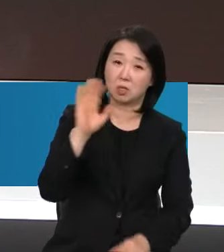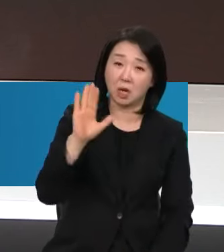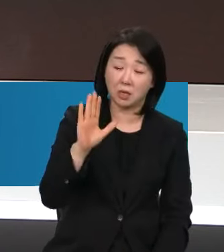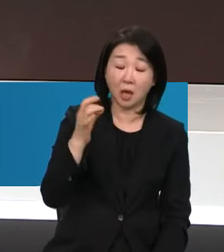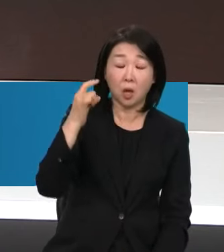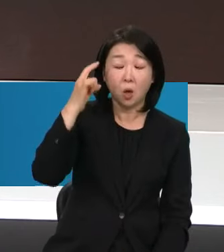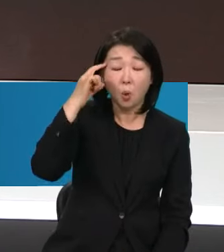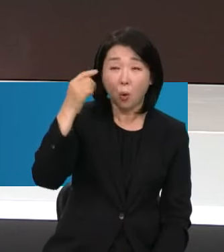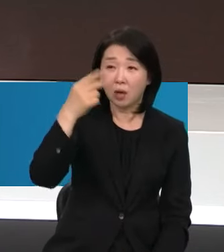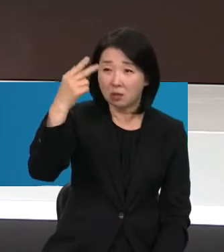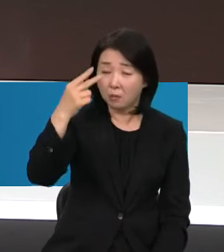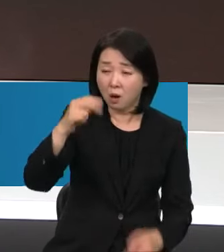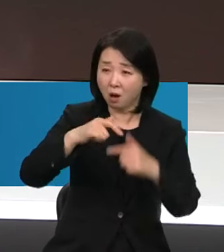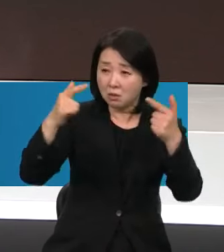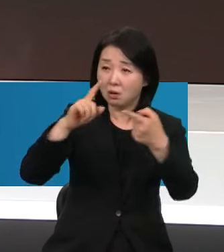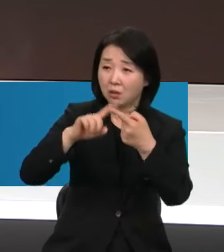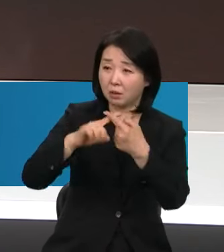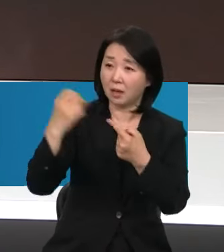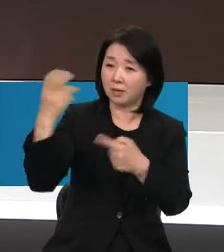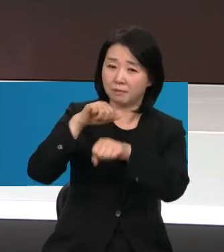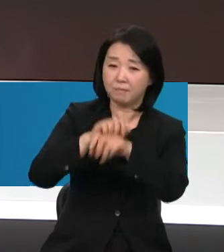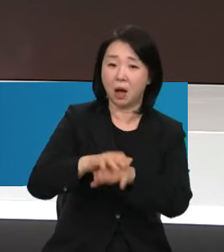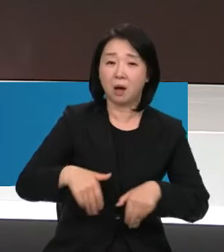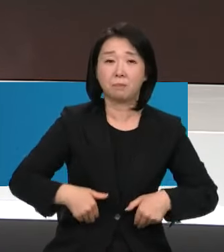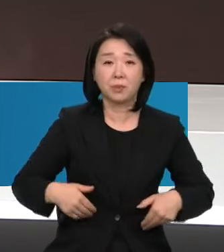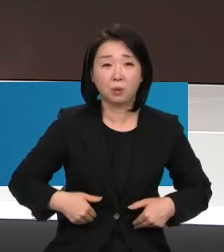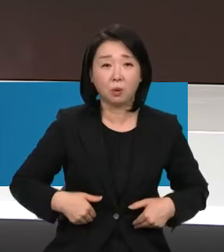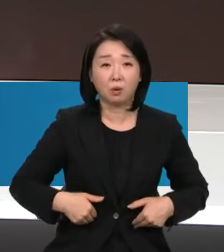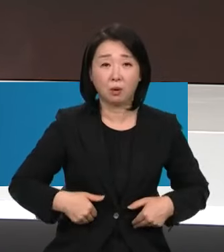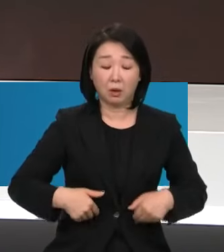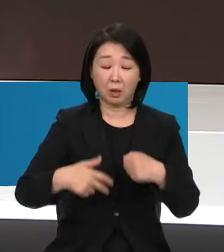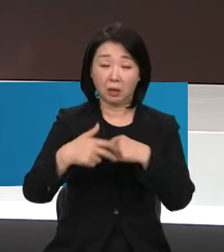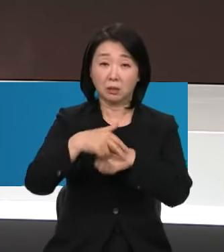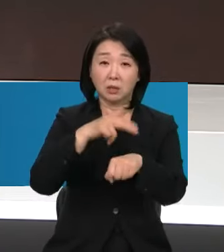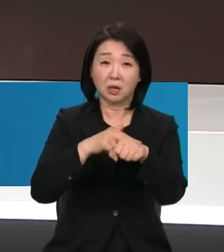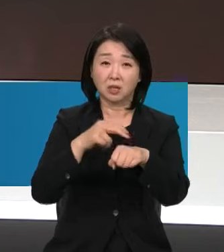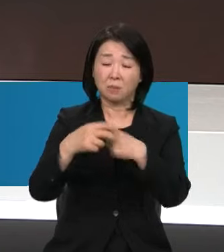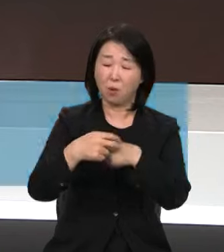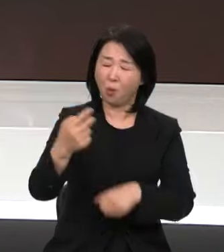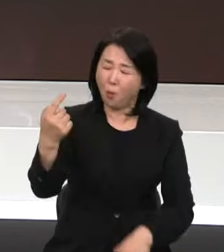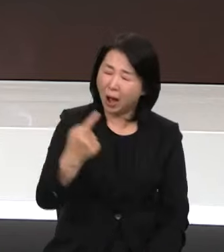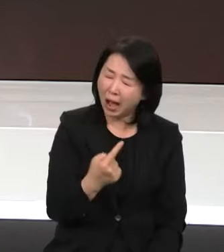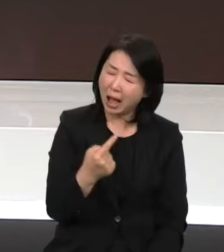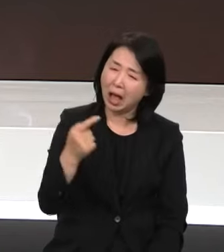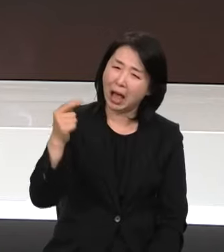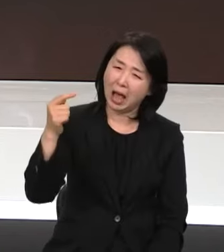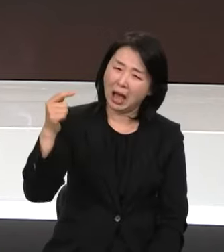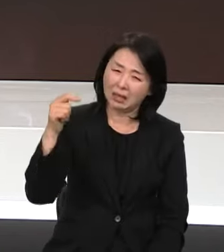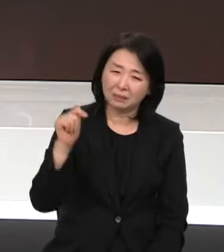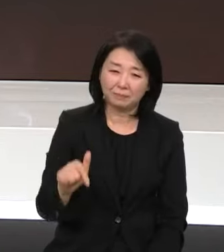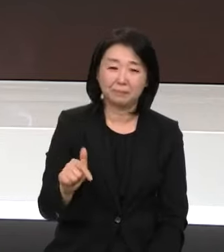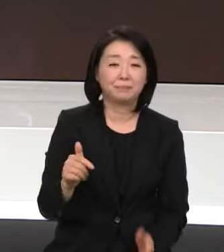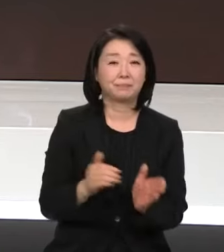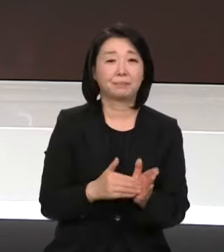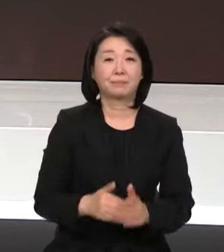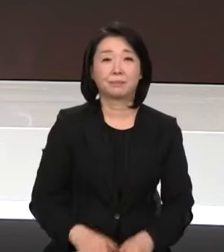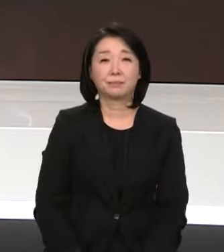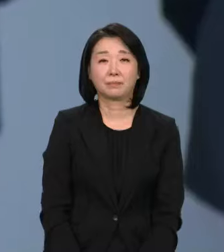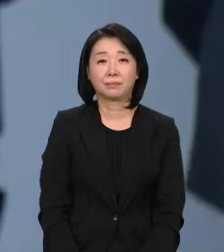원점에서 재검토해야 한다는 입장을 고수하면서 의사들이 병원으로 돌아올 가능성은 낮아 보입니다. 황예린 기자입니다.